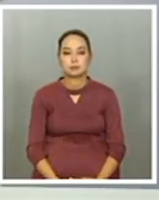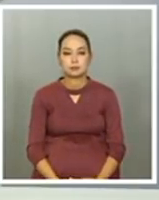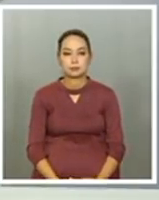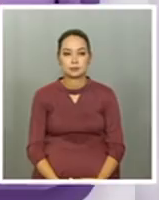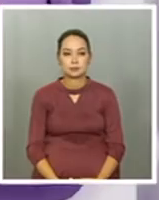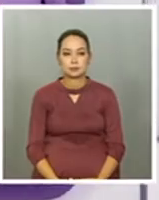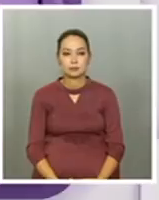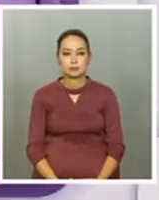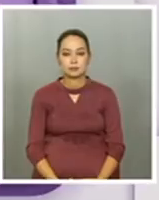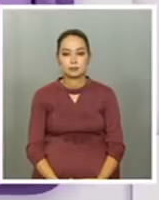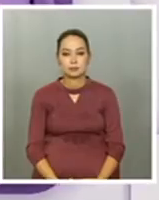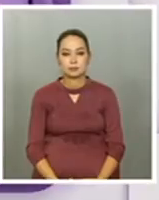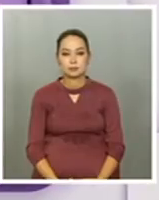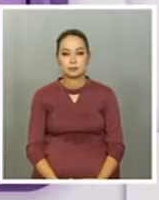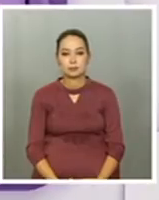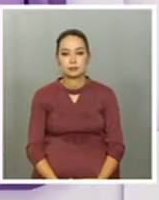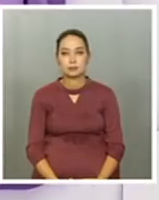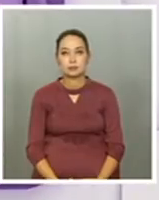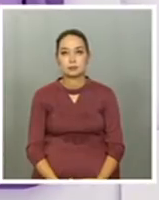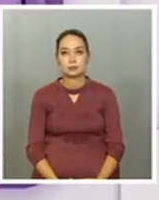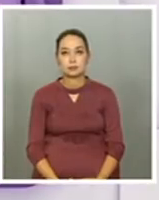көрдіңіздер.